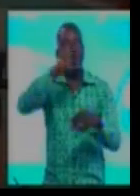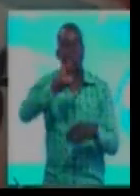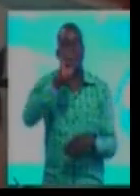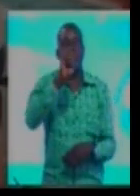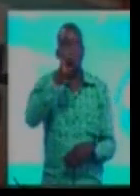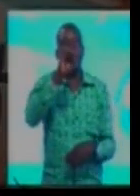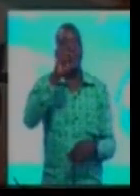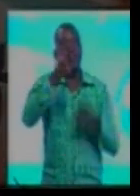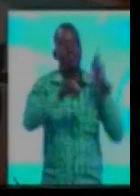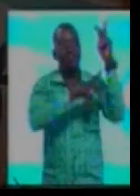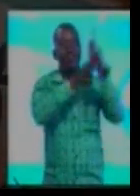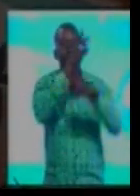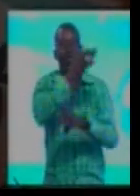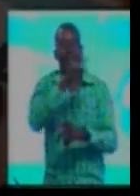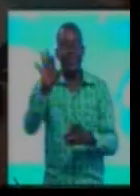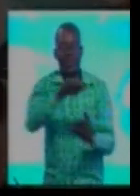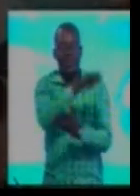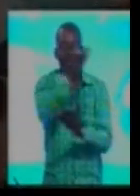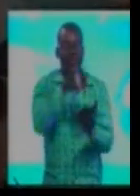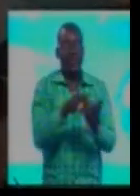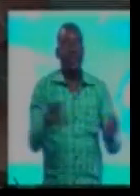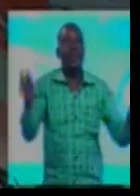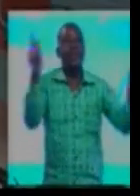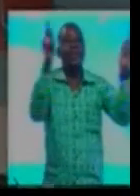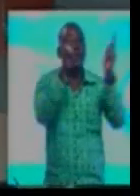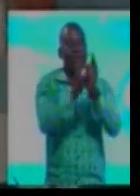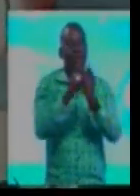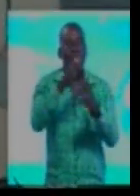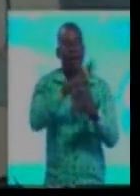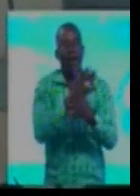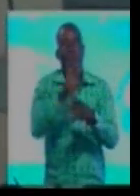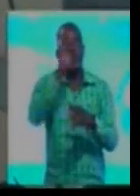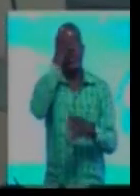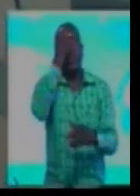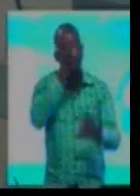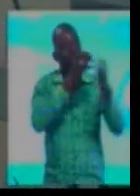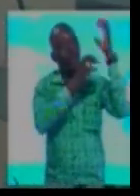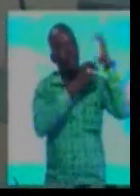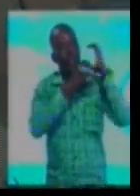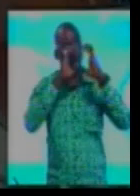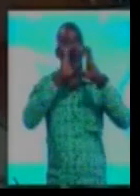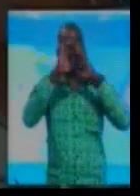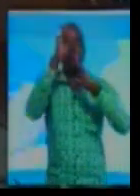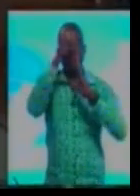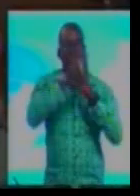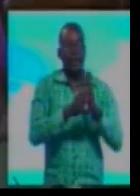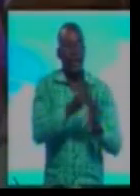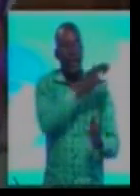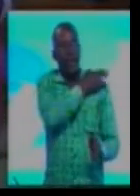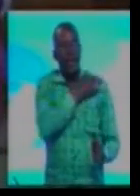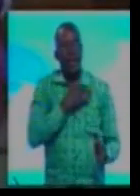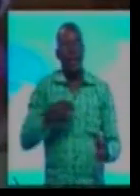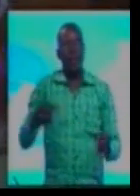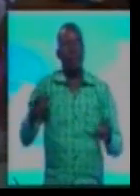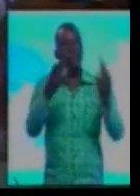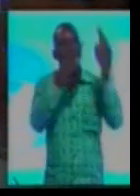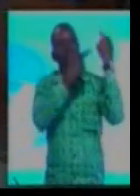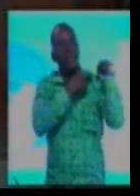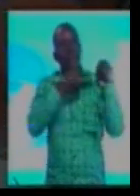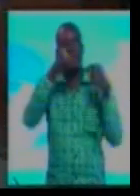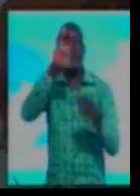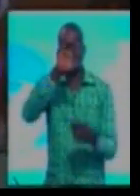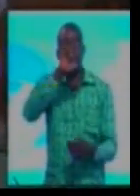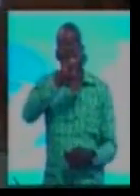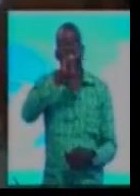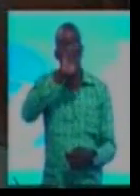publics burkinabés au centre d'une rencontre entre le ministre en charge de la communication et les responsables du Synatic.